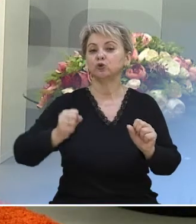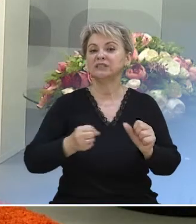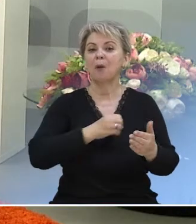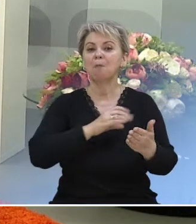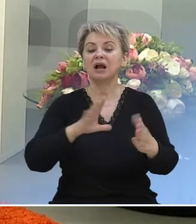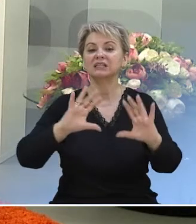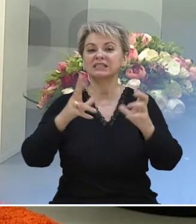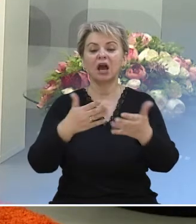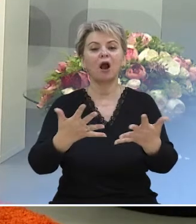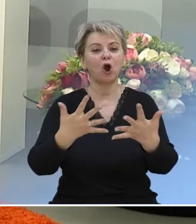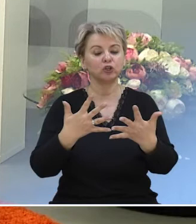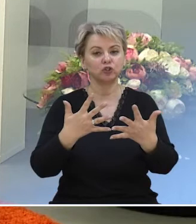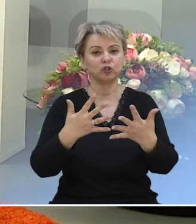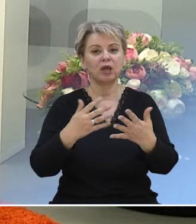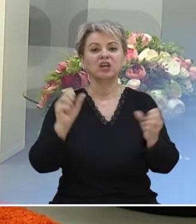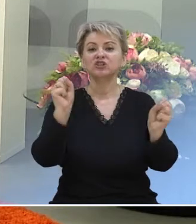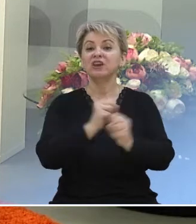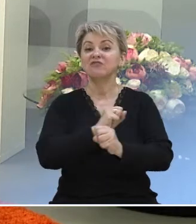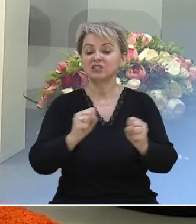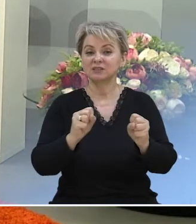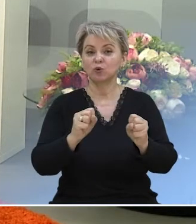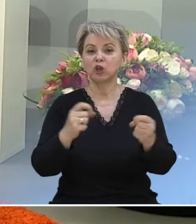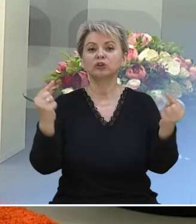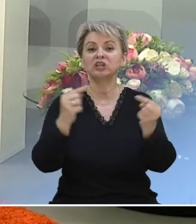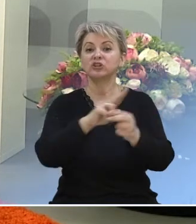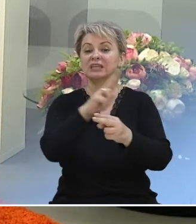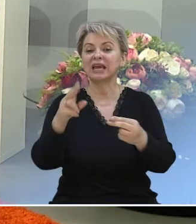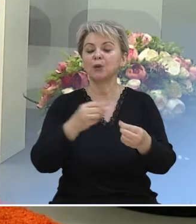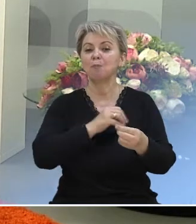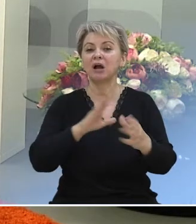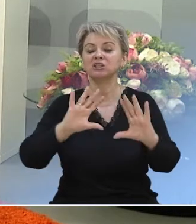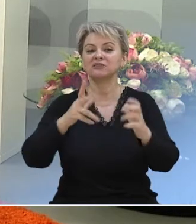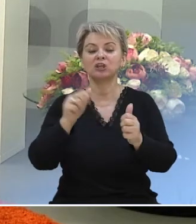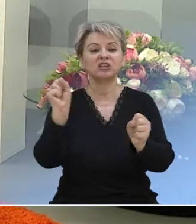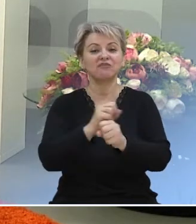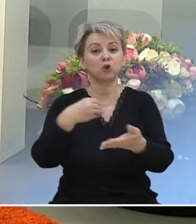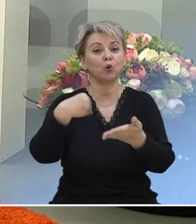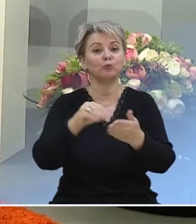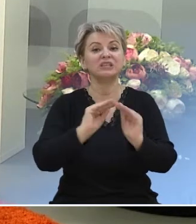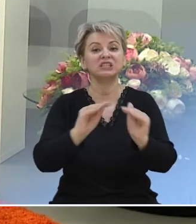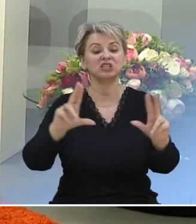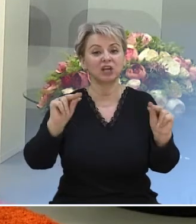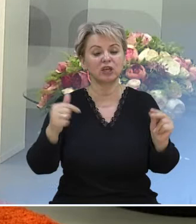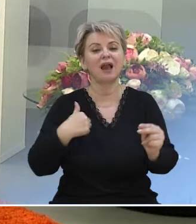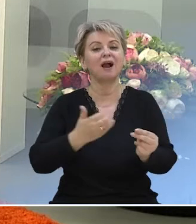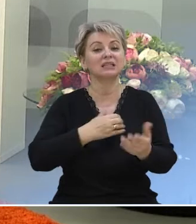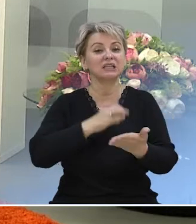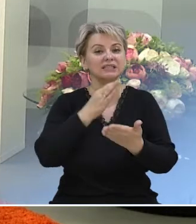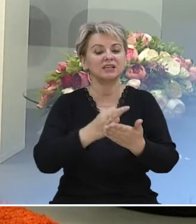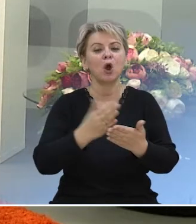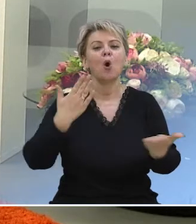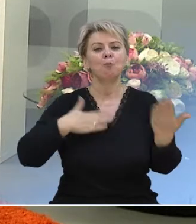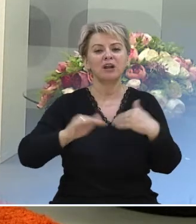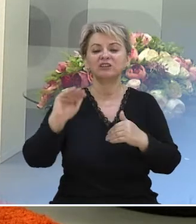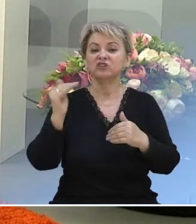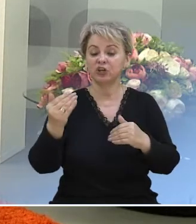Никакие, друзья, богатства мира, конечно же, невозможно, точнее, ни за какие богатства мира невозможно купить детское счастье. Вот что я хотел сказать,